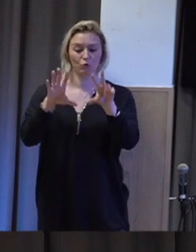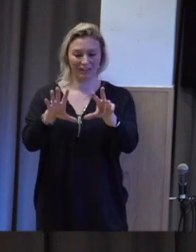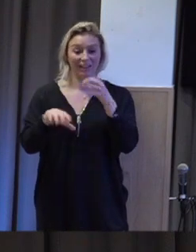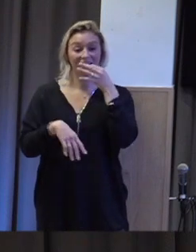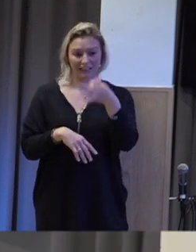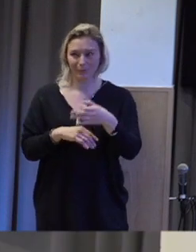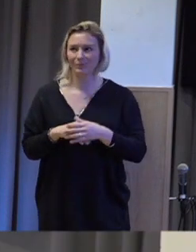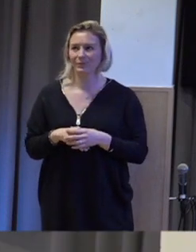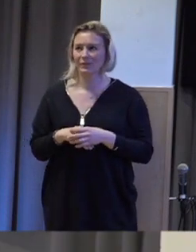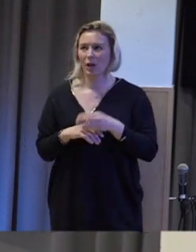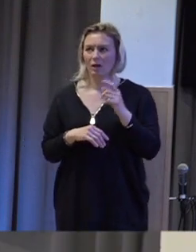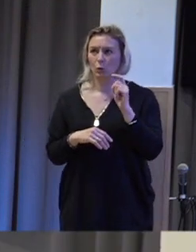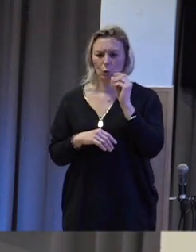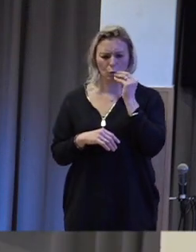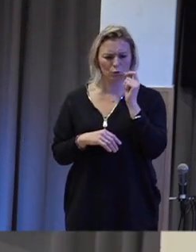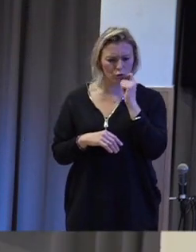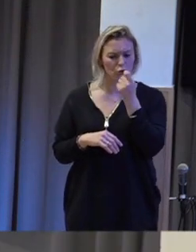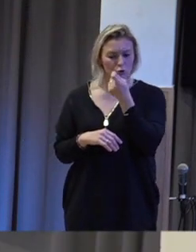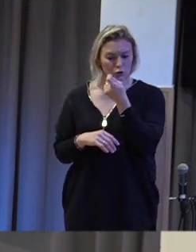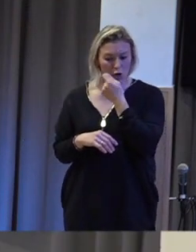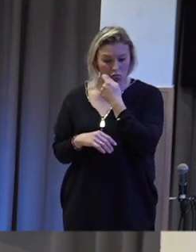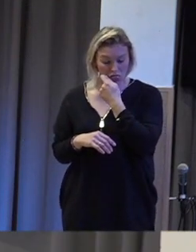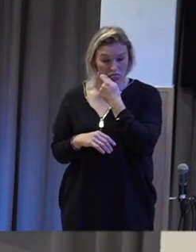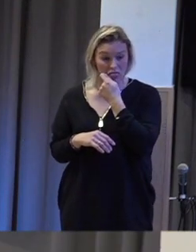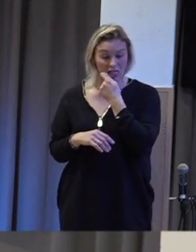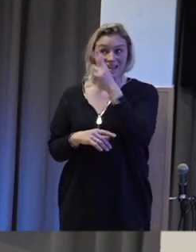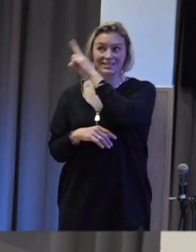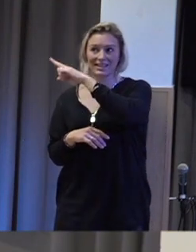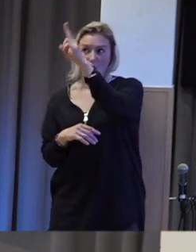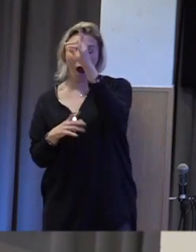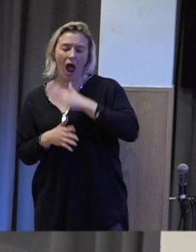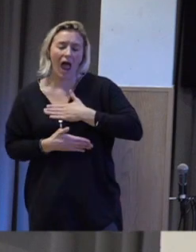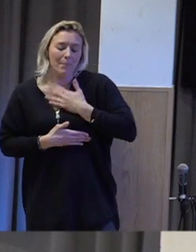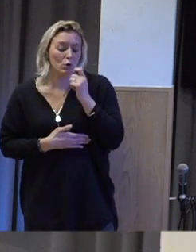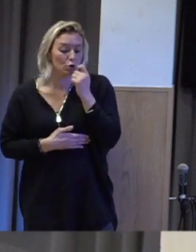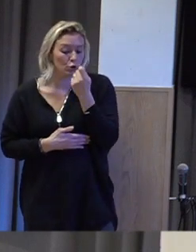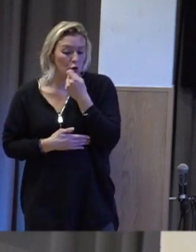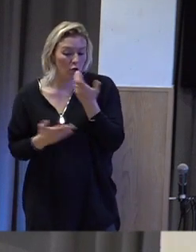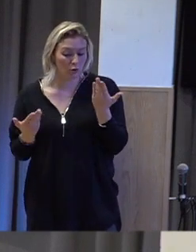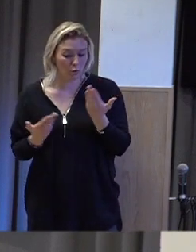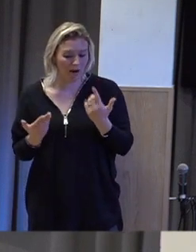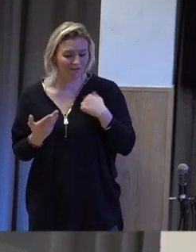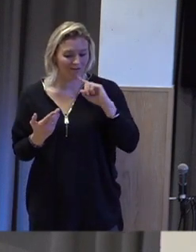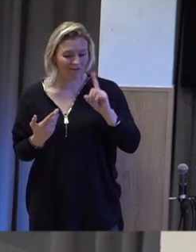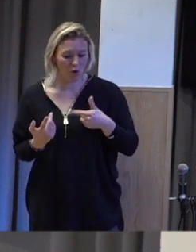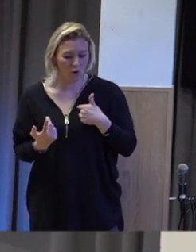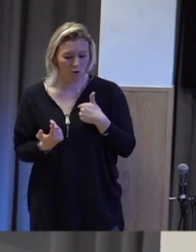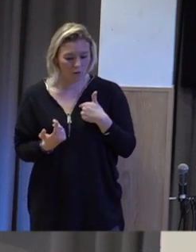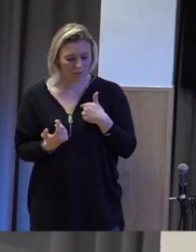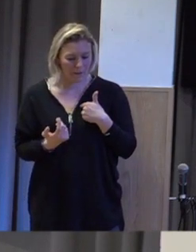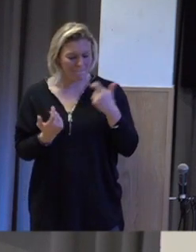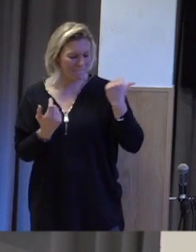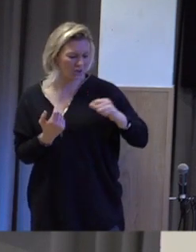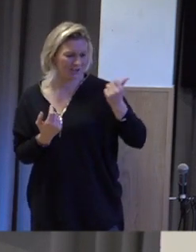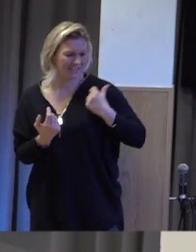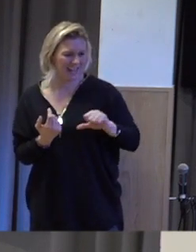Le jeûne que le Seigneur aime, il est dit, détache les chaînes de la